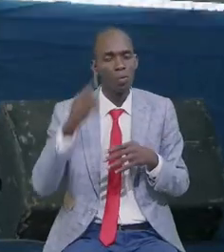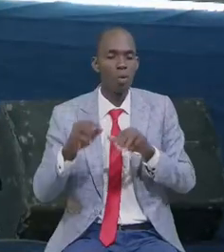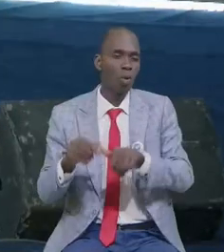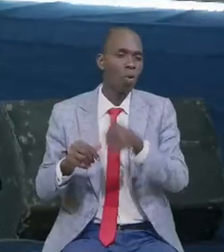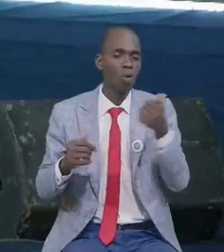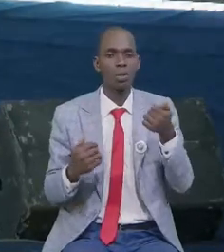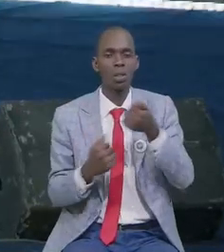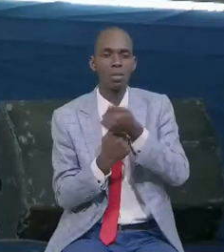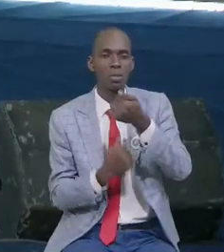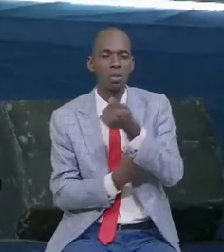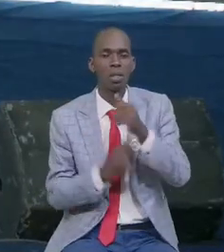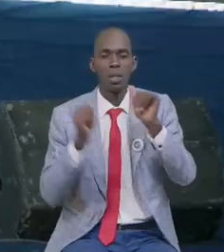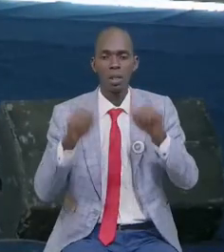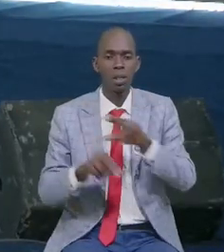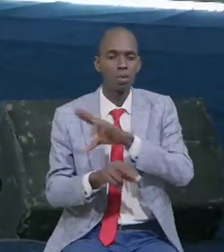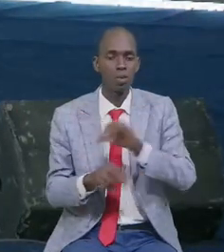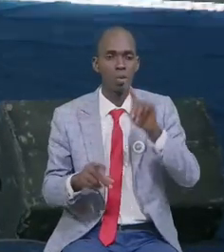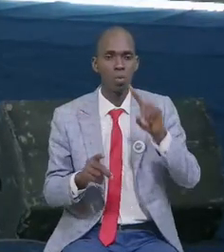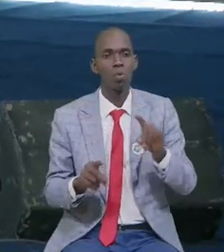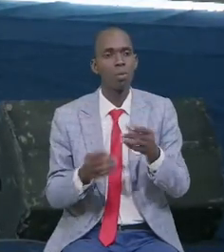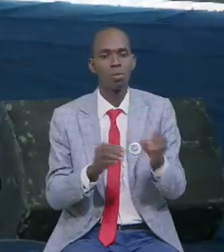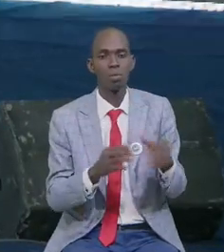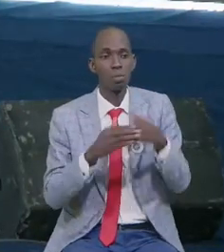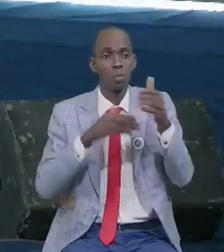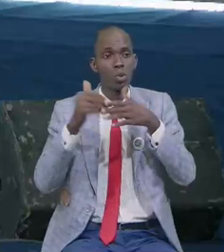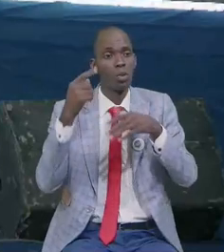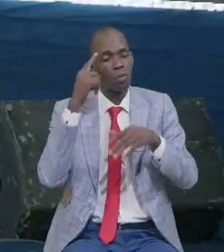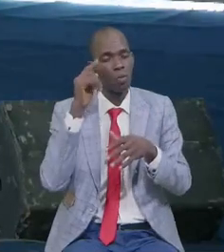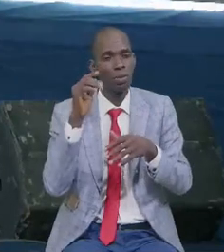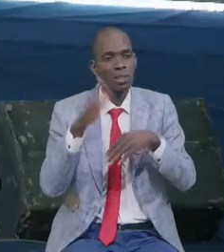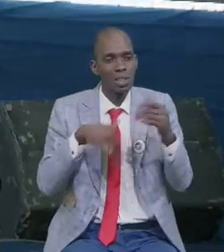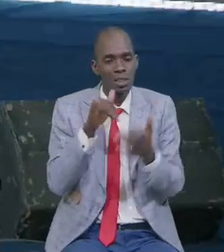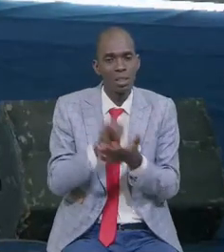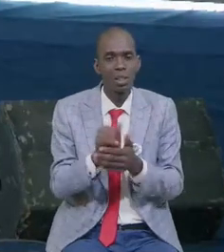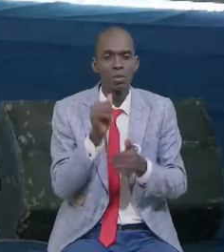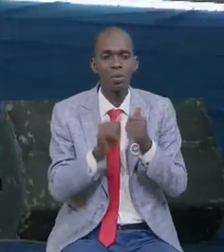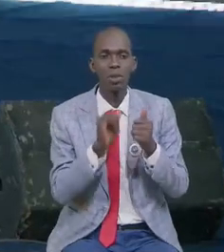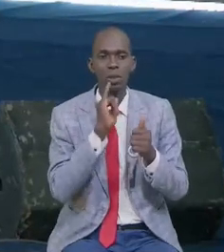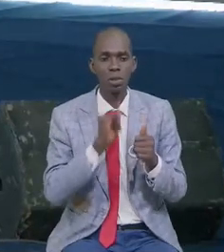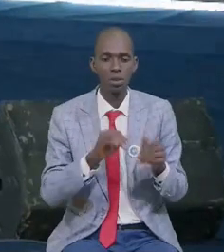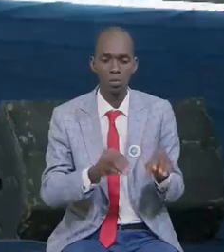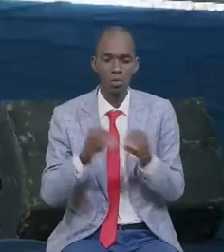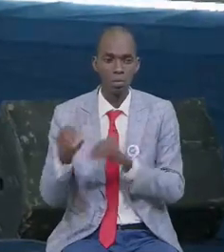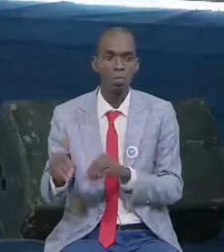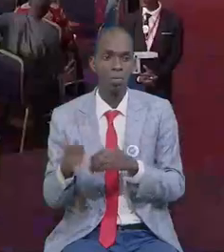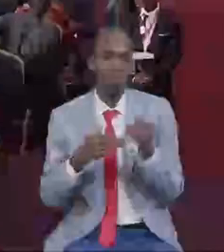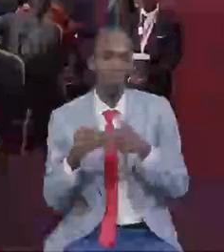autre fondement que celui qui a été posé, savoir Jésus-Christ.